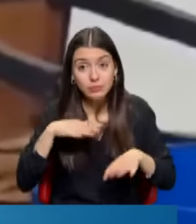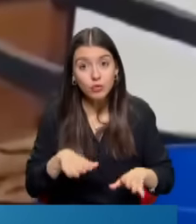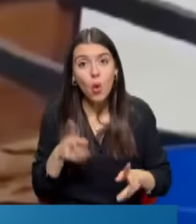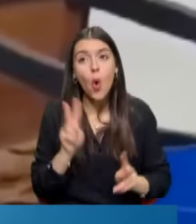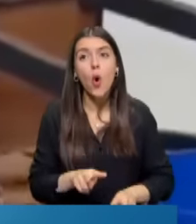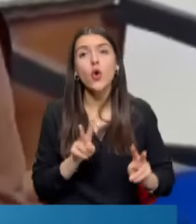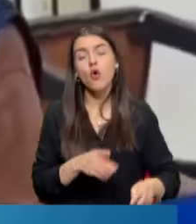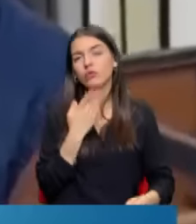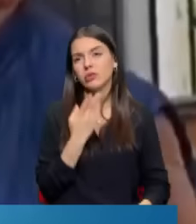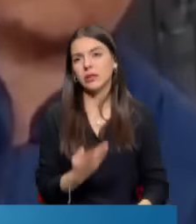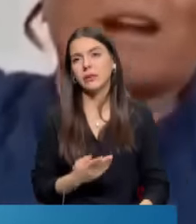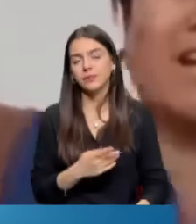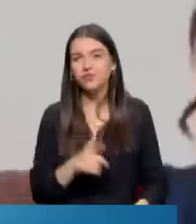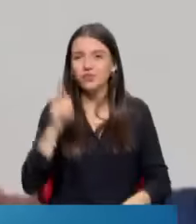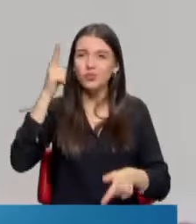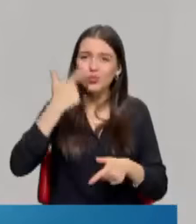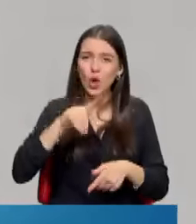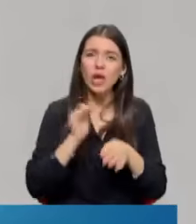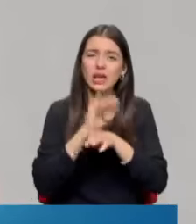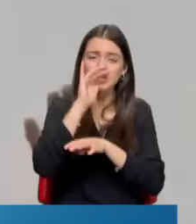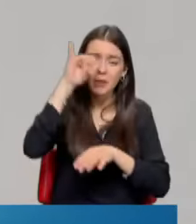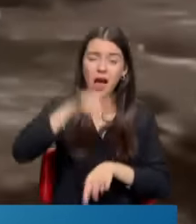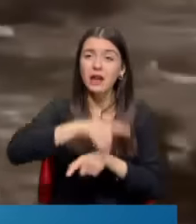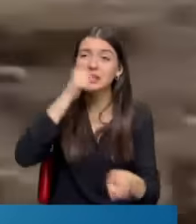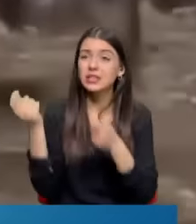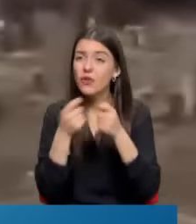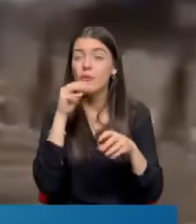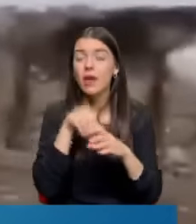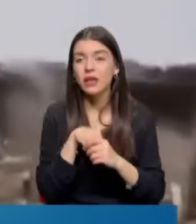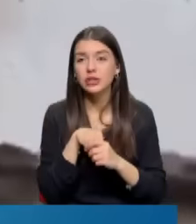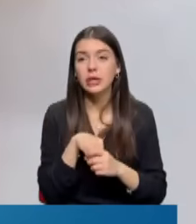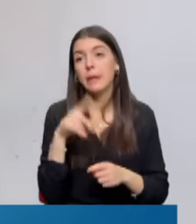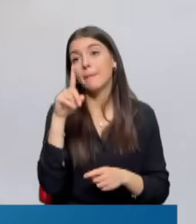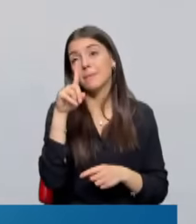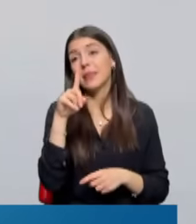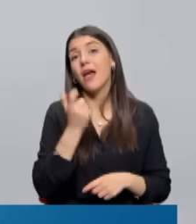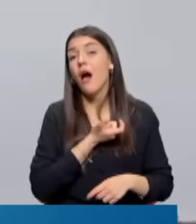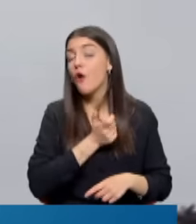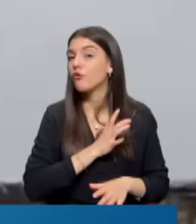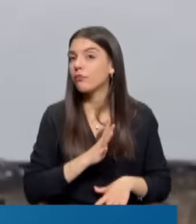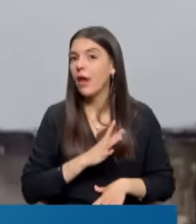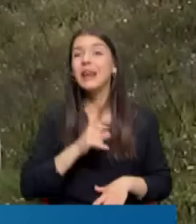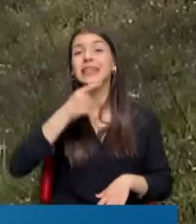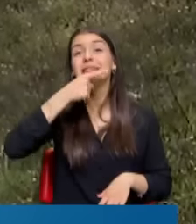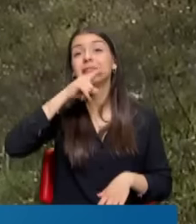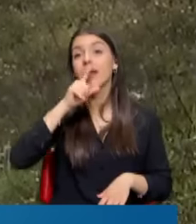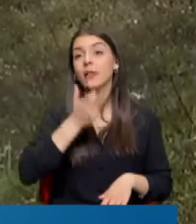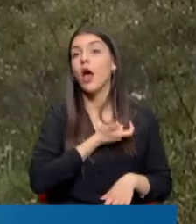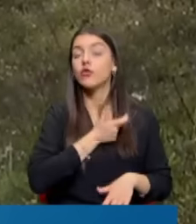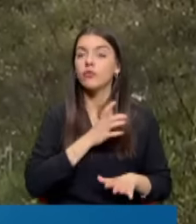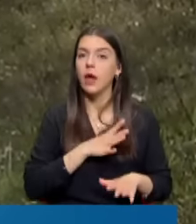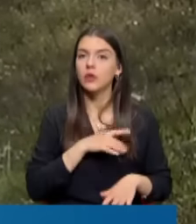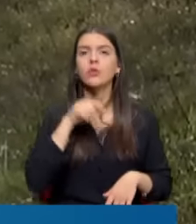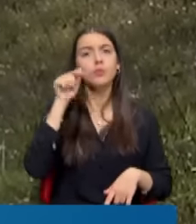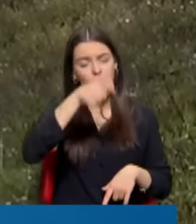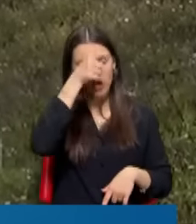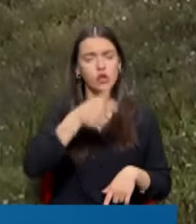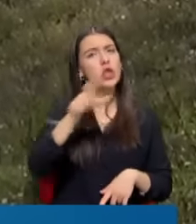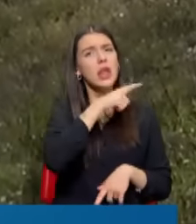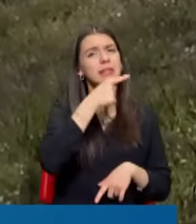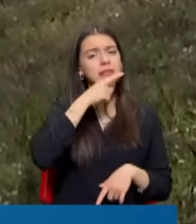Köylüler yaşam haklarını savunmak için bir kez daha mücadelede, aslında bir de yasa var. Zeytinlik yasası. Bu ülkede bir zeytincilik kanunu var.